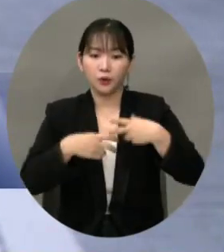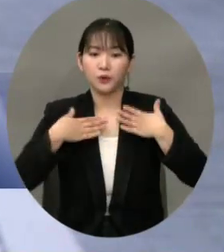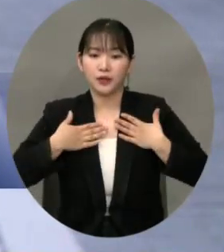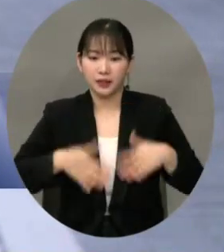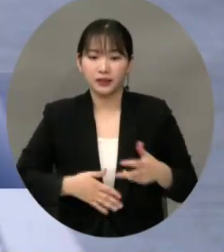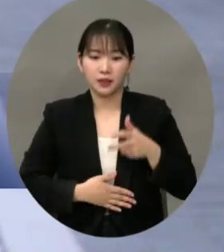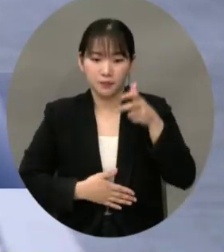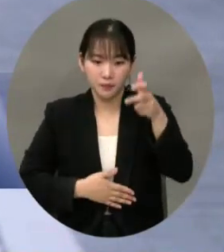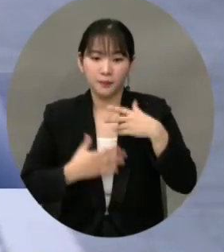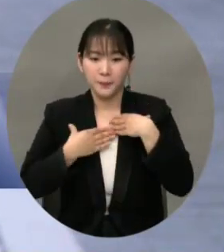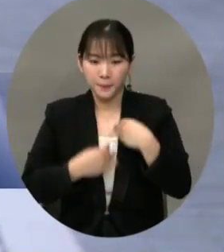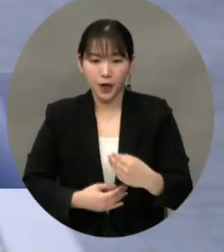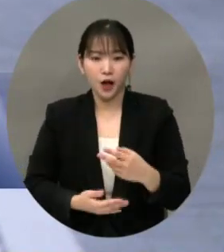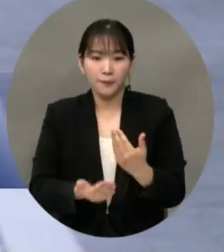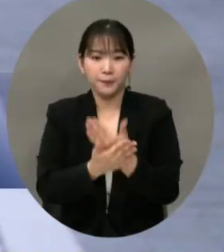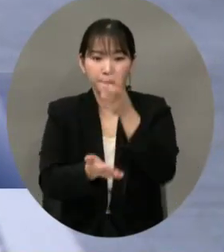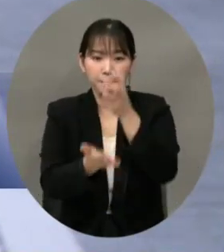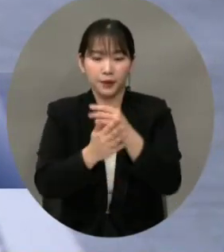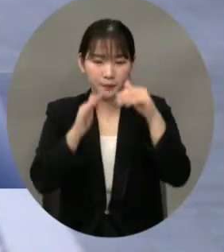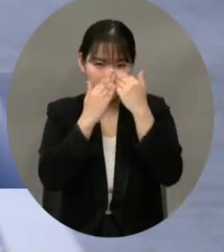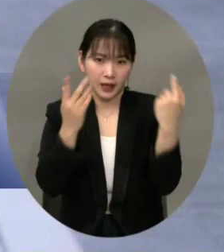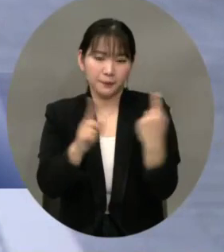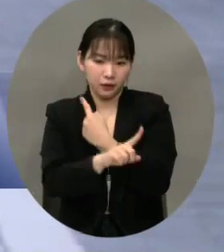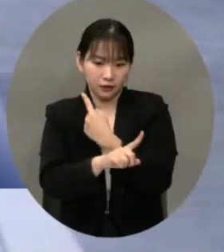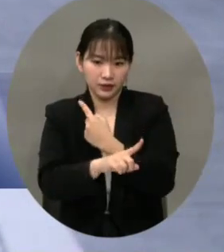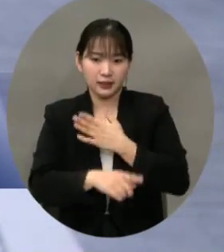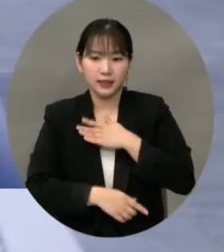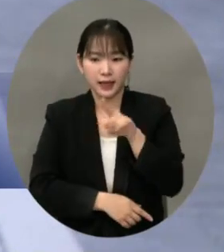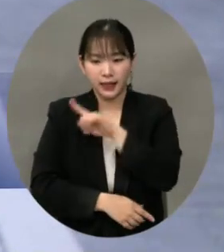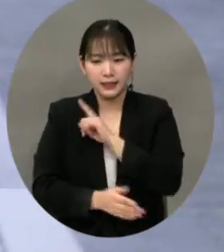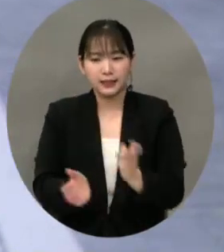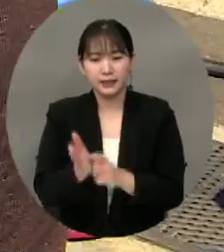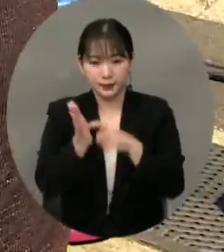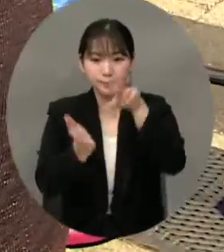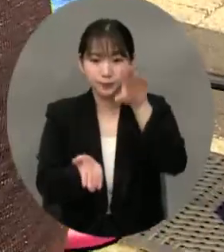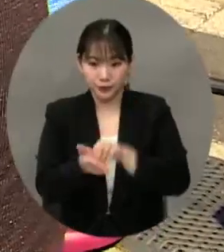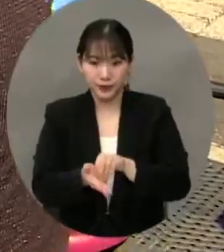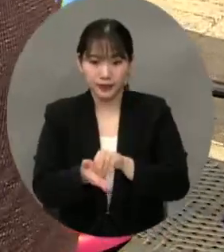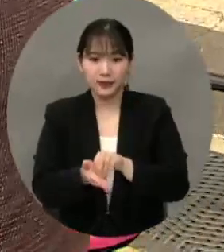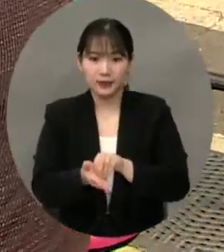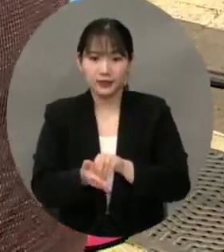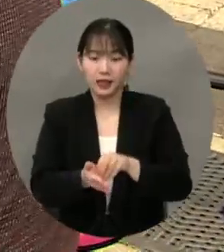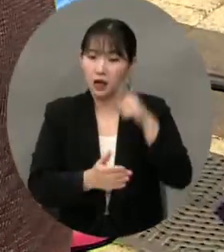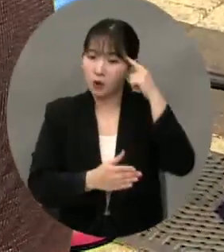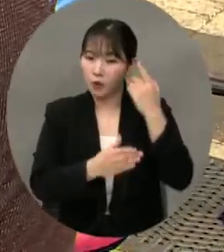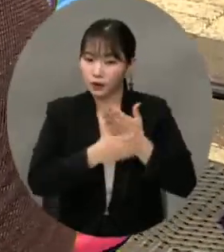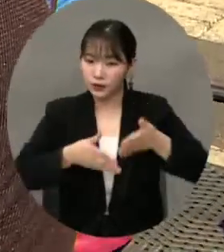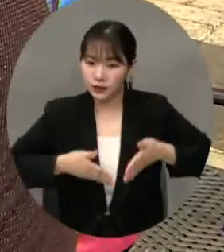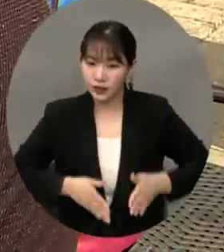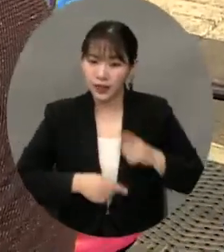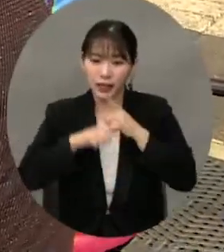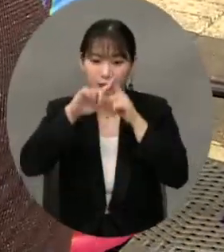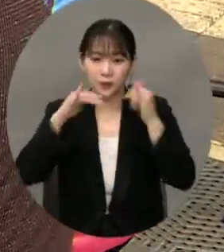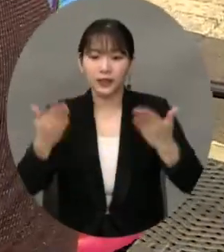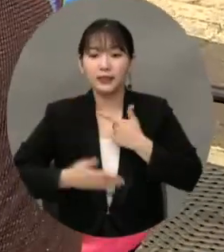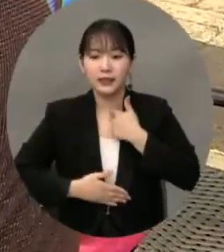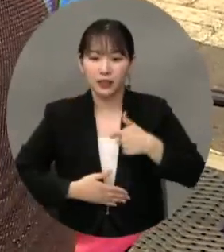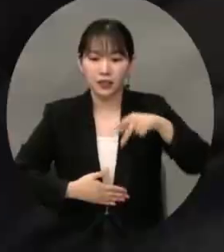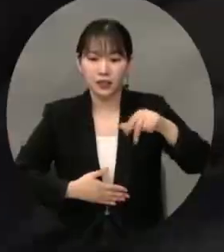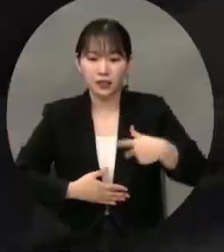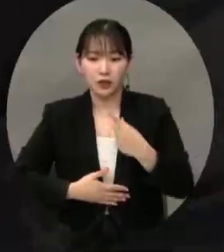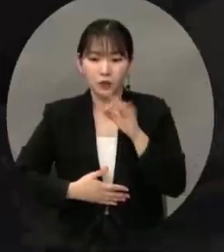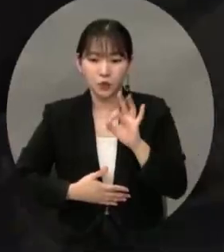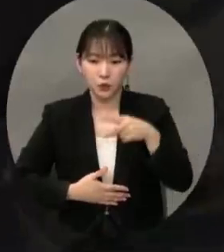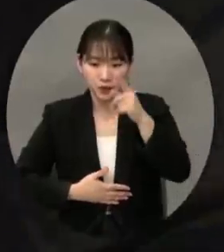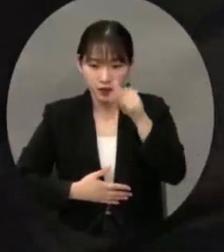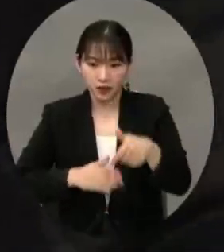교통약자 이동편의증진법을 전면 개정하는 것이 저의 가장 시급한. 화순 출생이자 간호사 출신인 전종덕